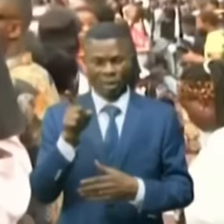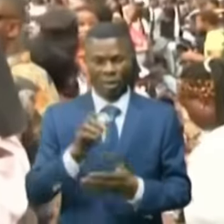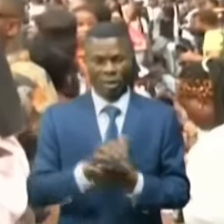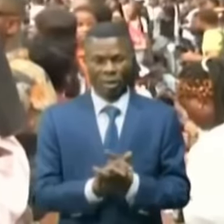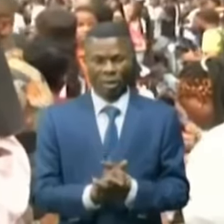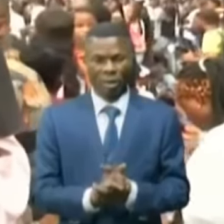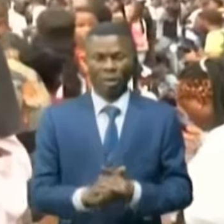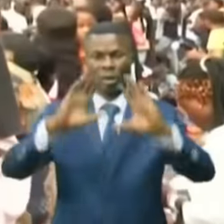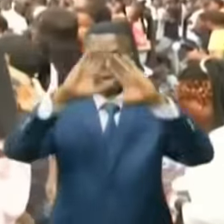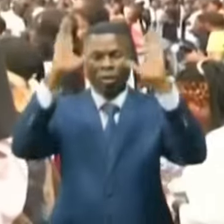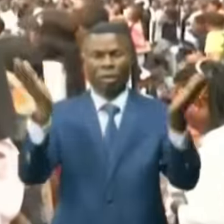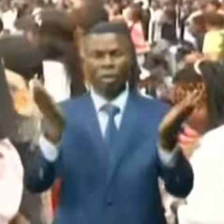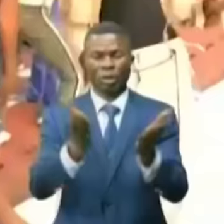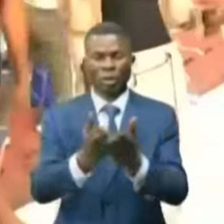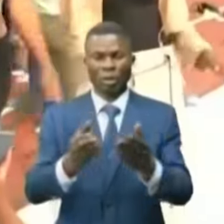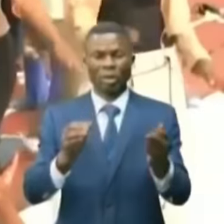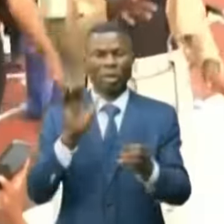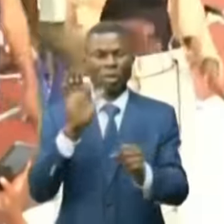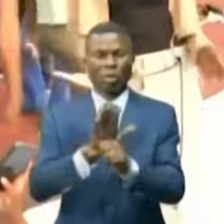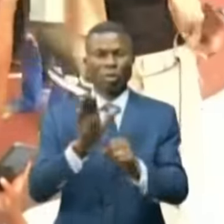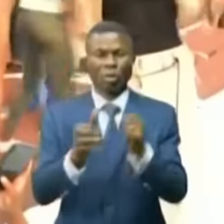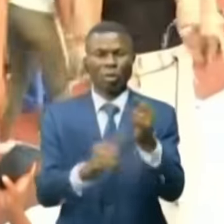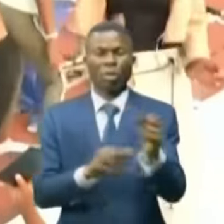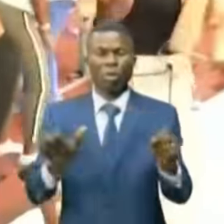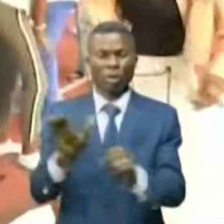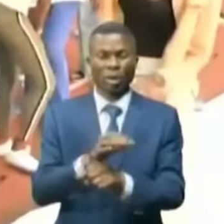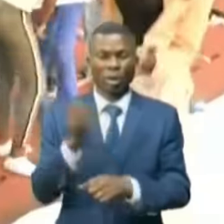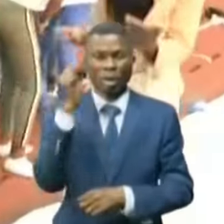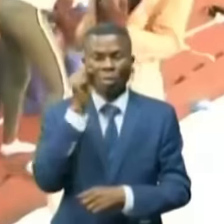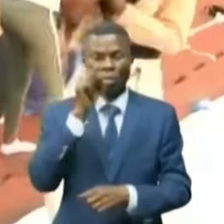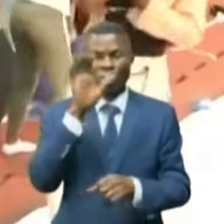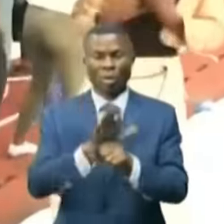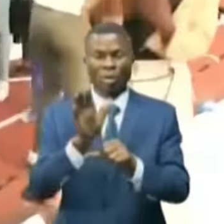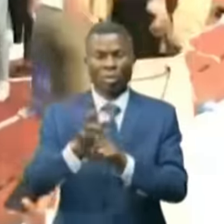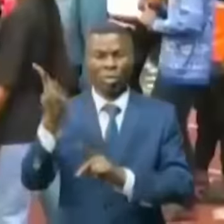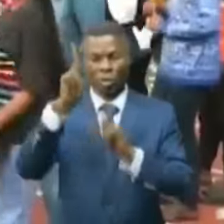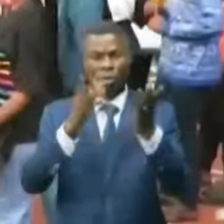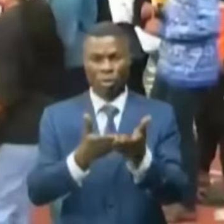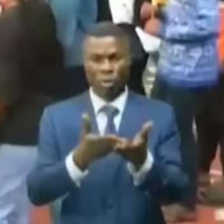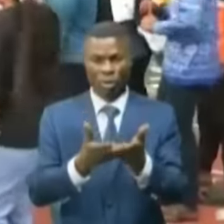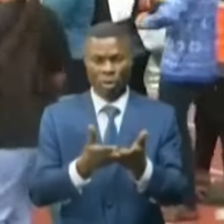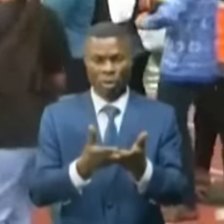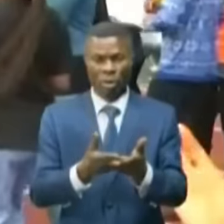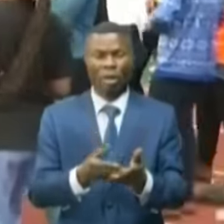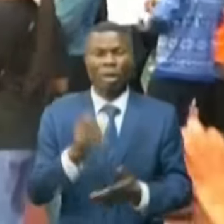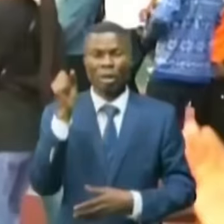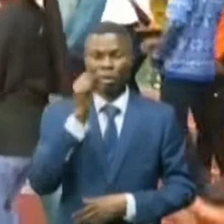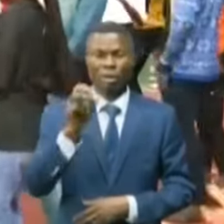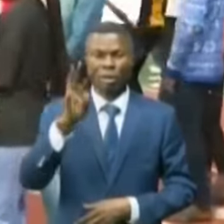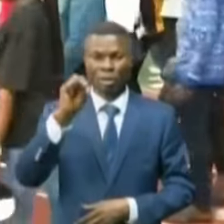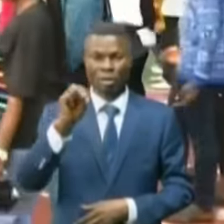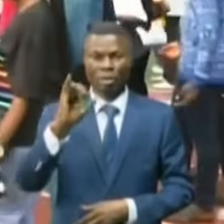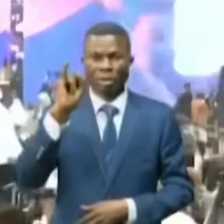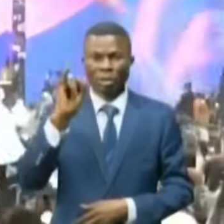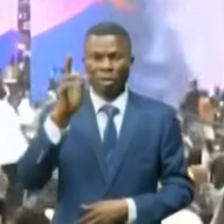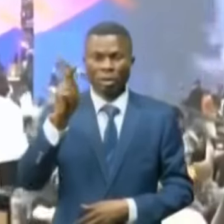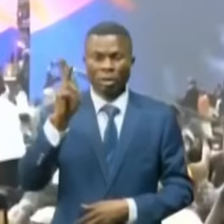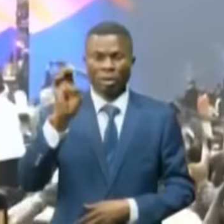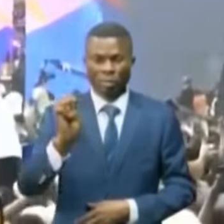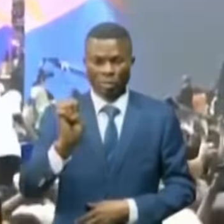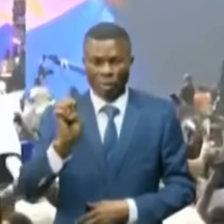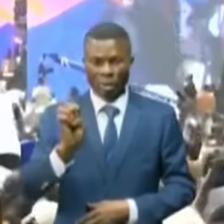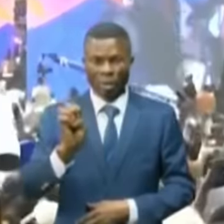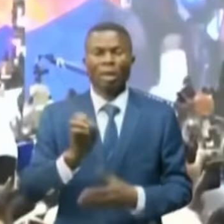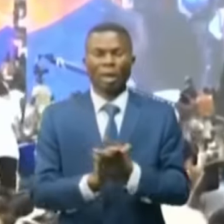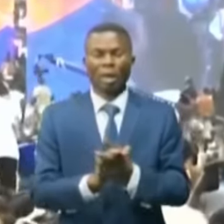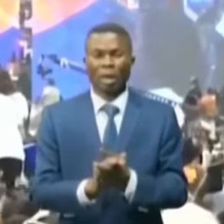Le stade de Martyr a refoulé du monde. Le concert populaire de l'artiste musicien chrétien Mike Kalambay a paralysé une bonne partie